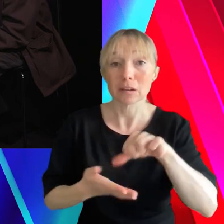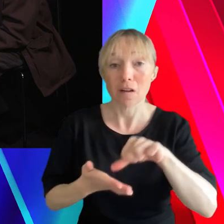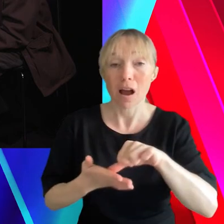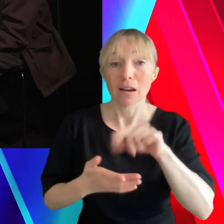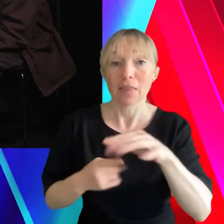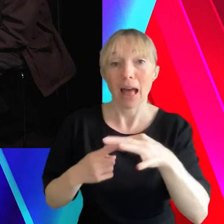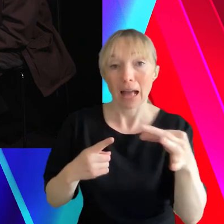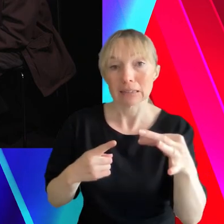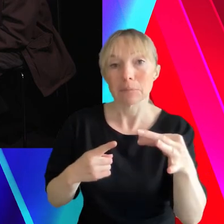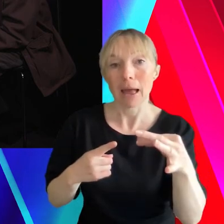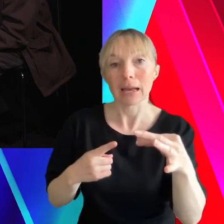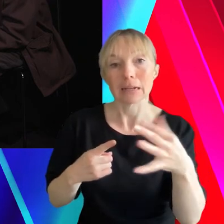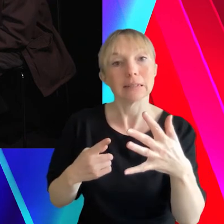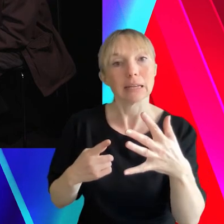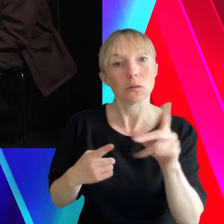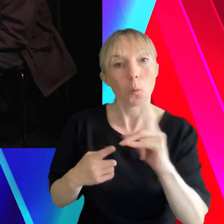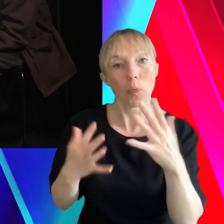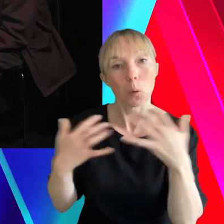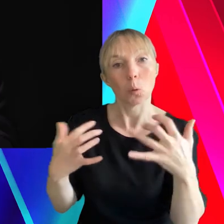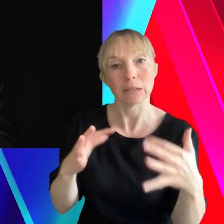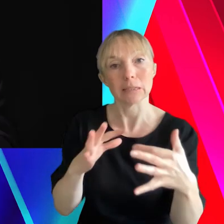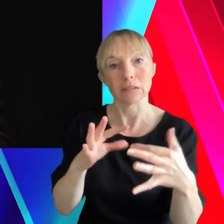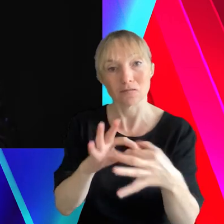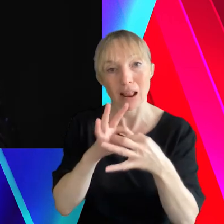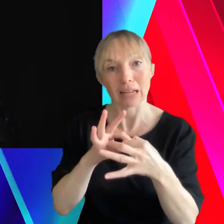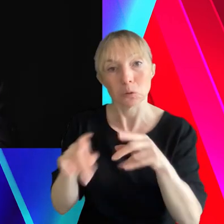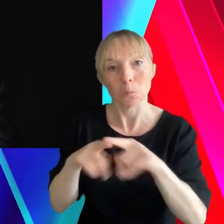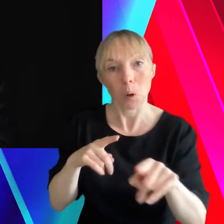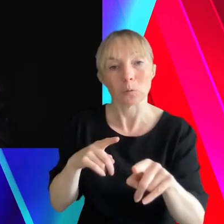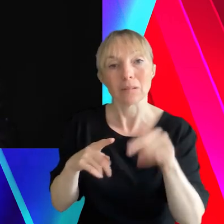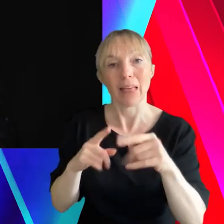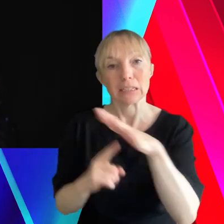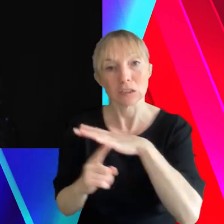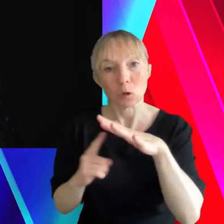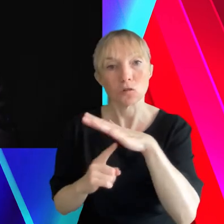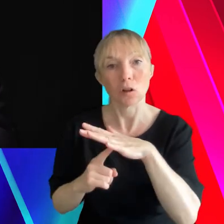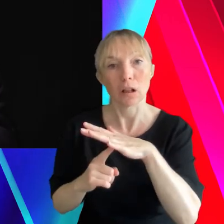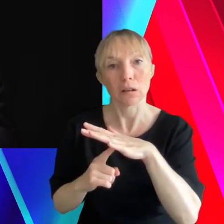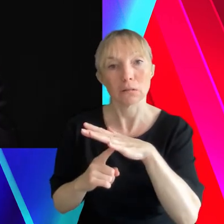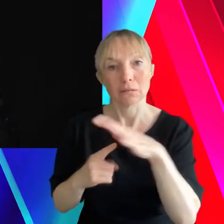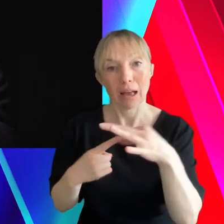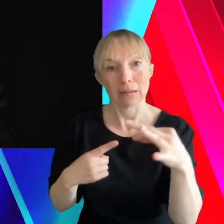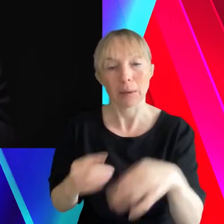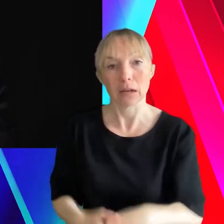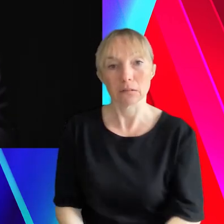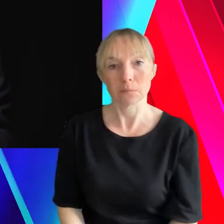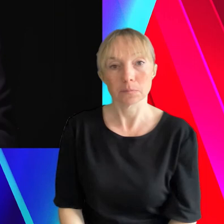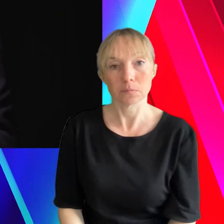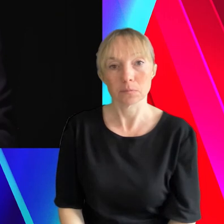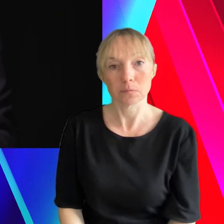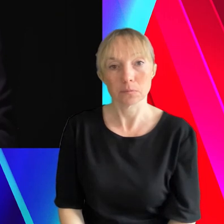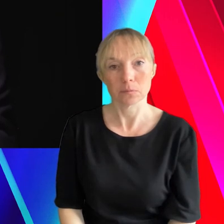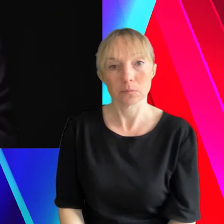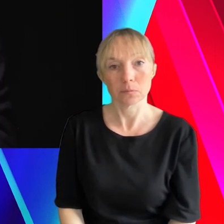the audiences relate most to, the social aspect of it. و خوشبختانه بعد از فیلم‌ها یه گفتگو بین آدما